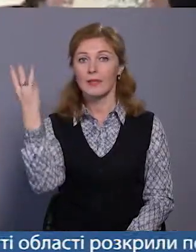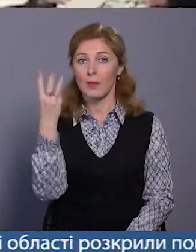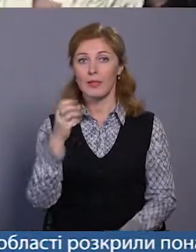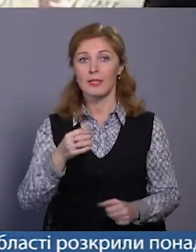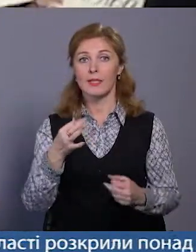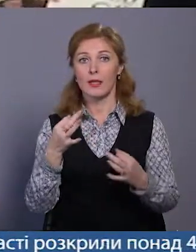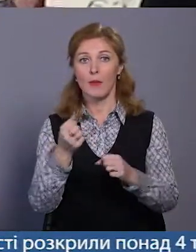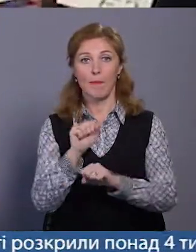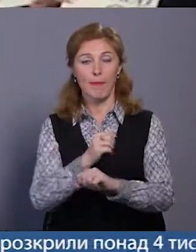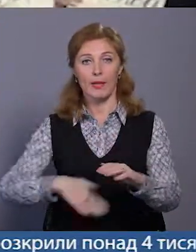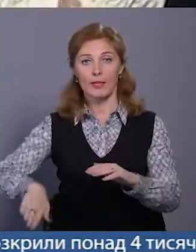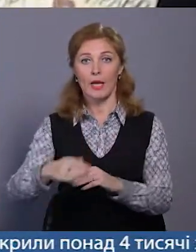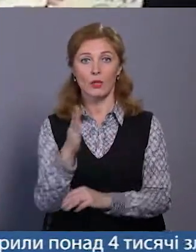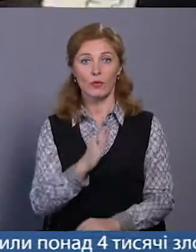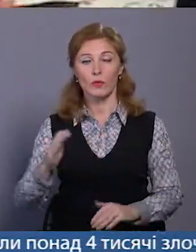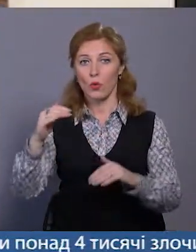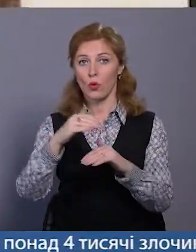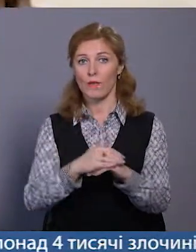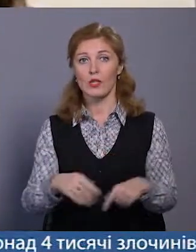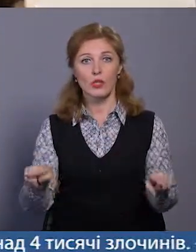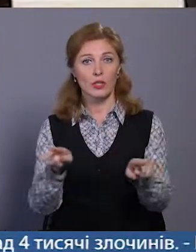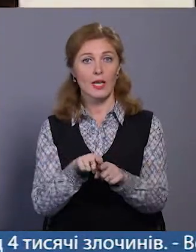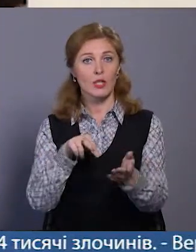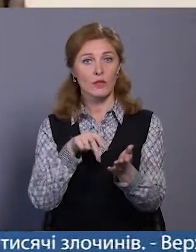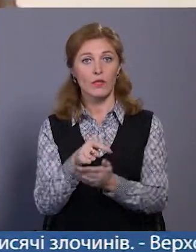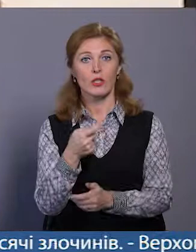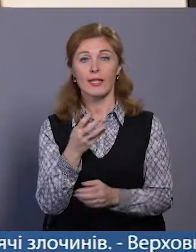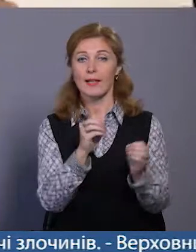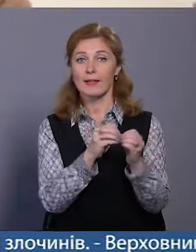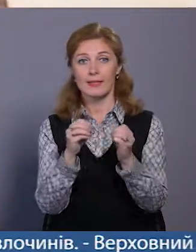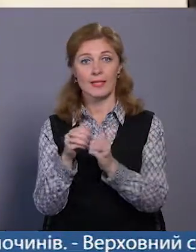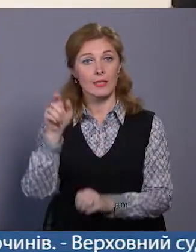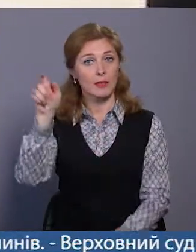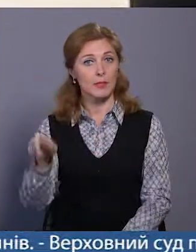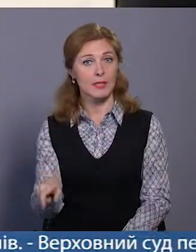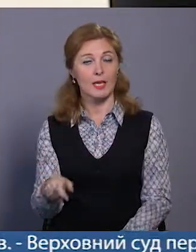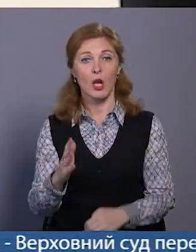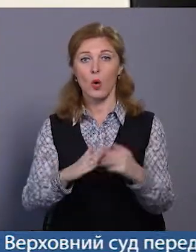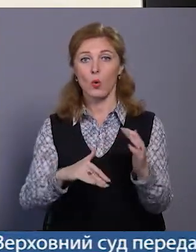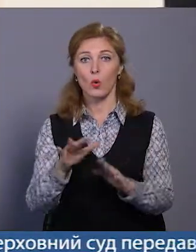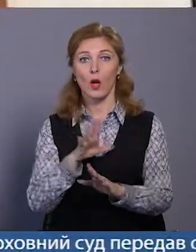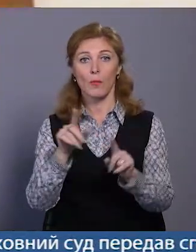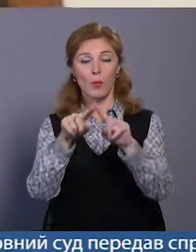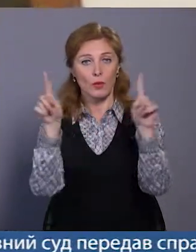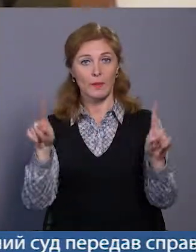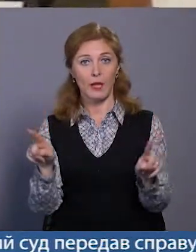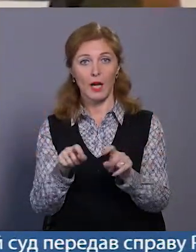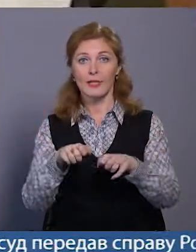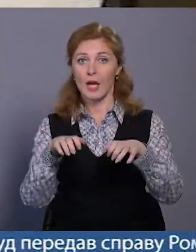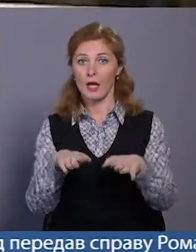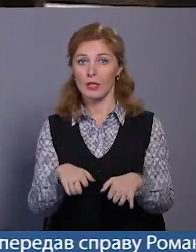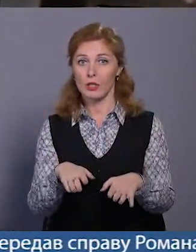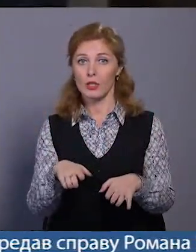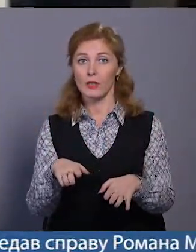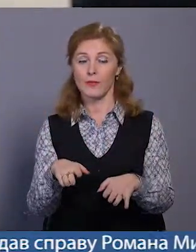майдан Незалежності у вівторок ввечері теж вийшли кілька десятків містян. У руках тримали плакати, а рішення